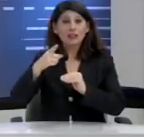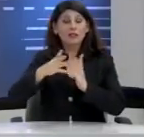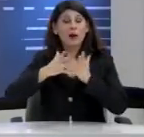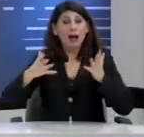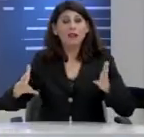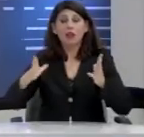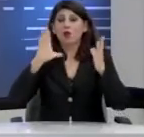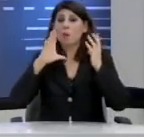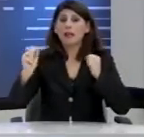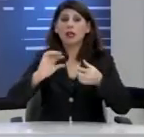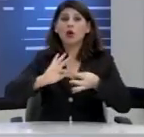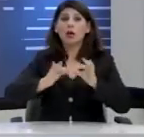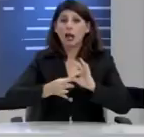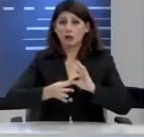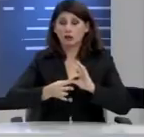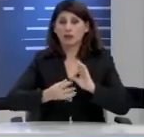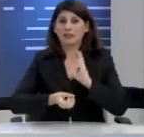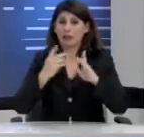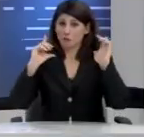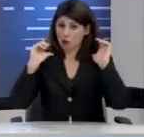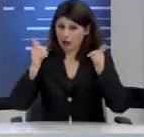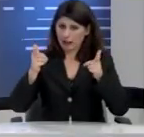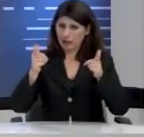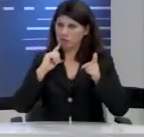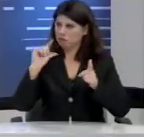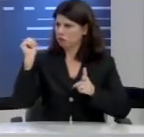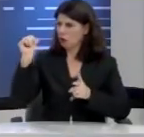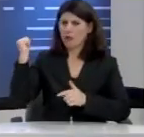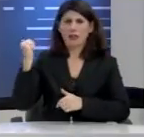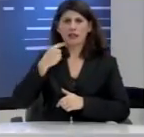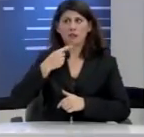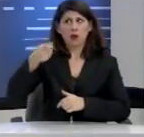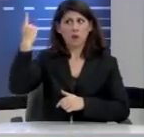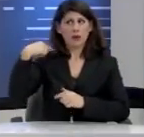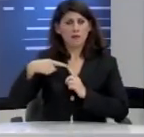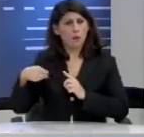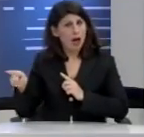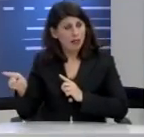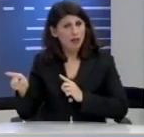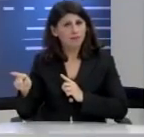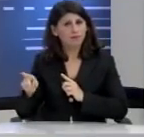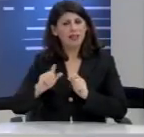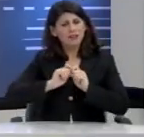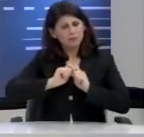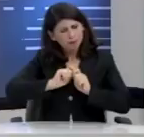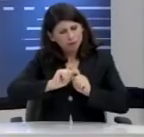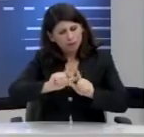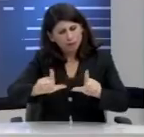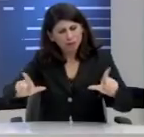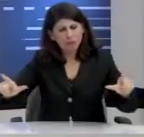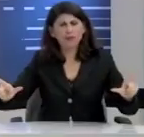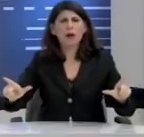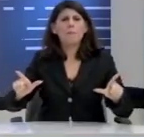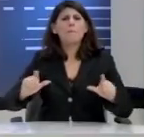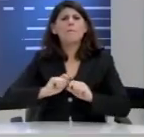νομαρχιακής οργάνωσης της Νέας Δημοκρατίας, ο οποίος προχθές, την προηγούμενη εβδομάδα, έστελε μαζικά μηνύματα σε οπαδούς της